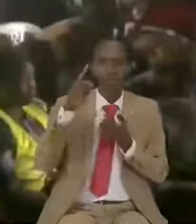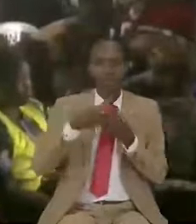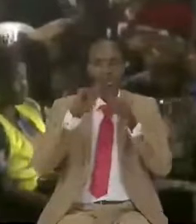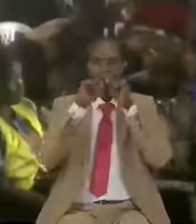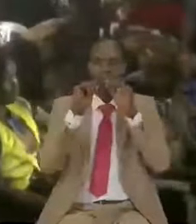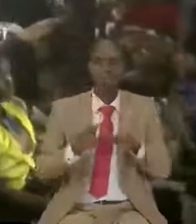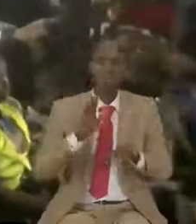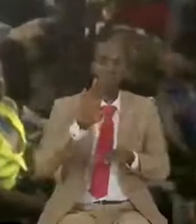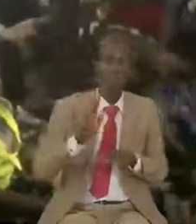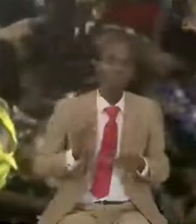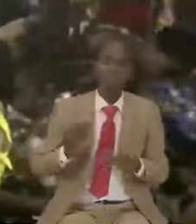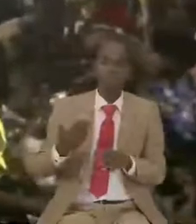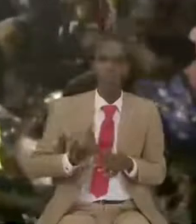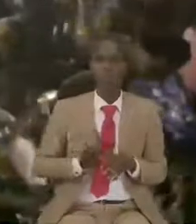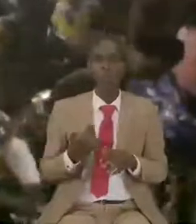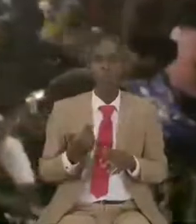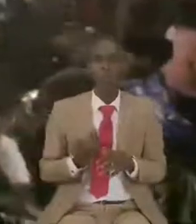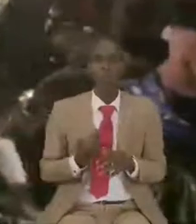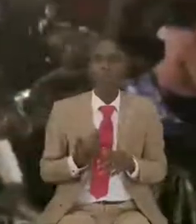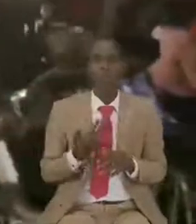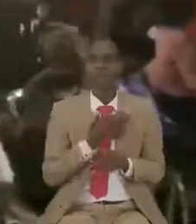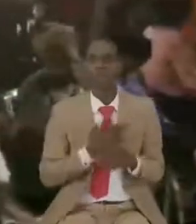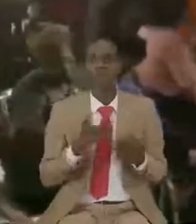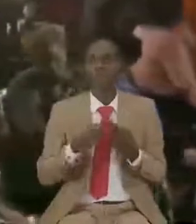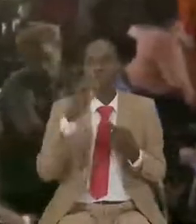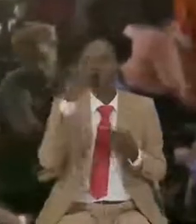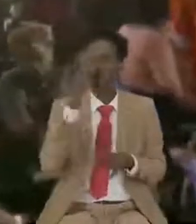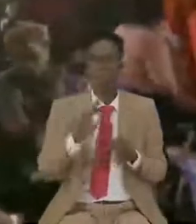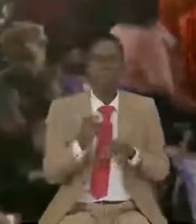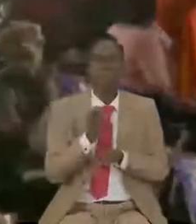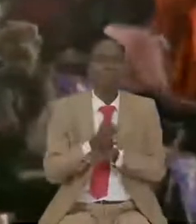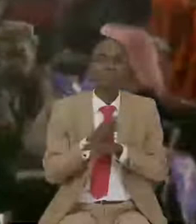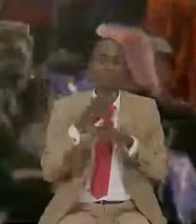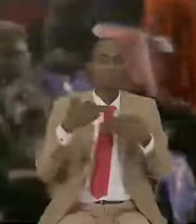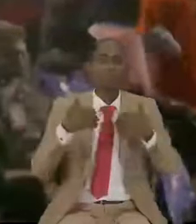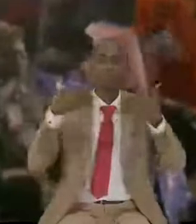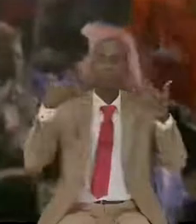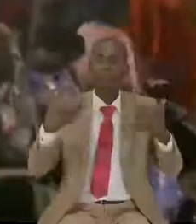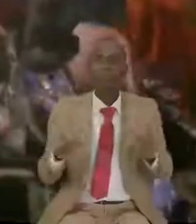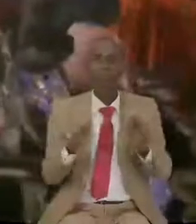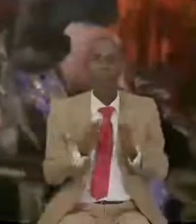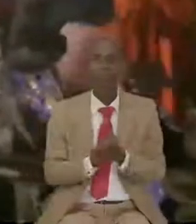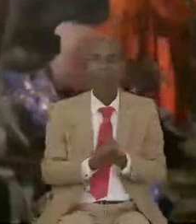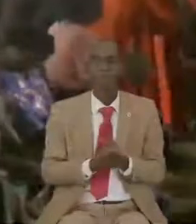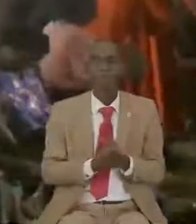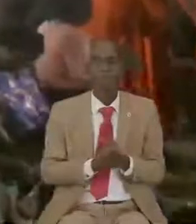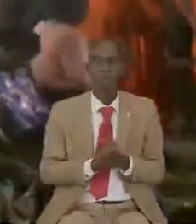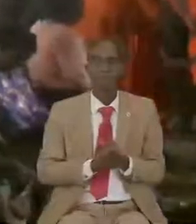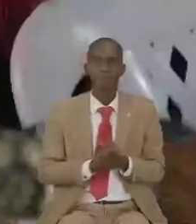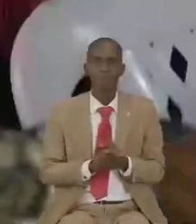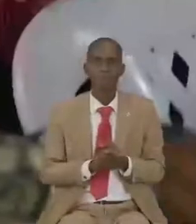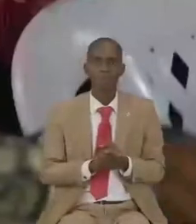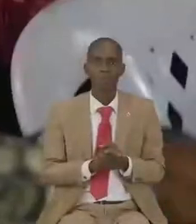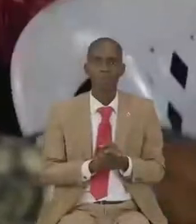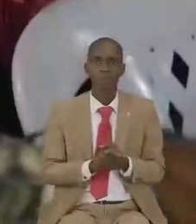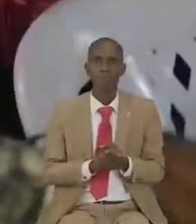Il y aura aussi pour les autres pays et la date vous sera communiquée. Bientôt l'homme de Dieu